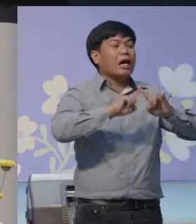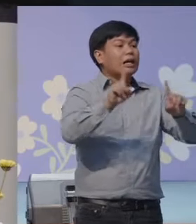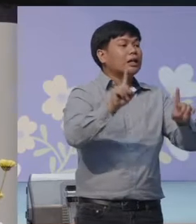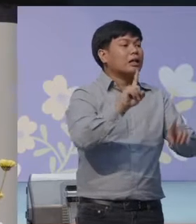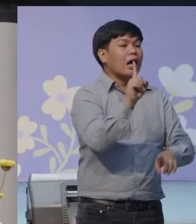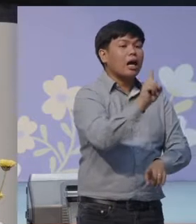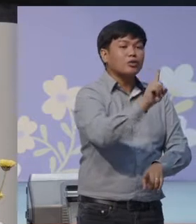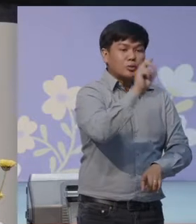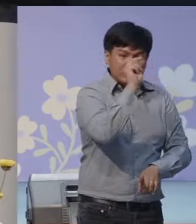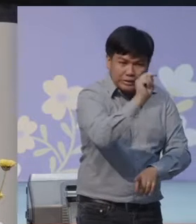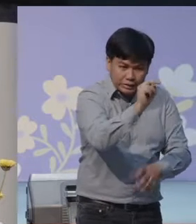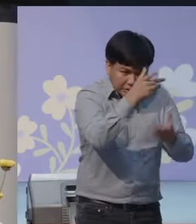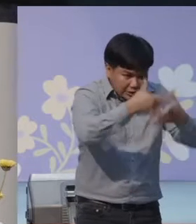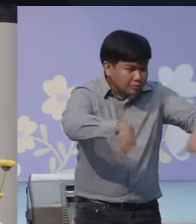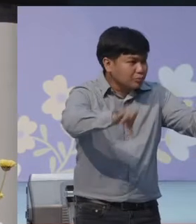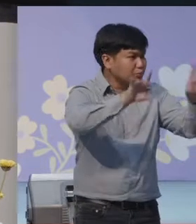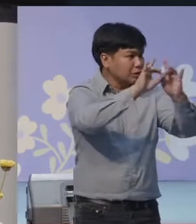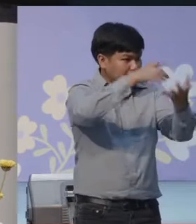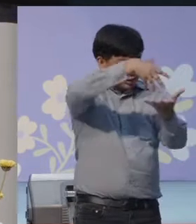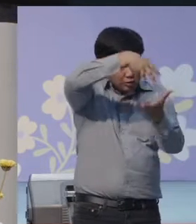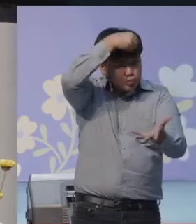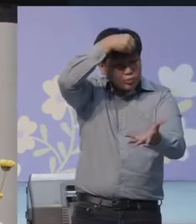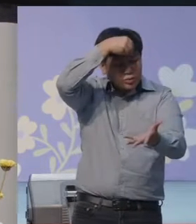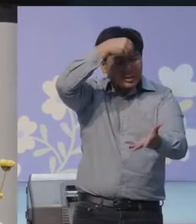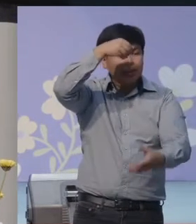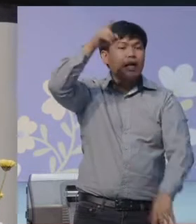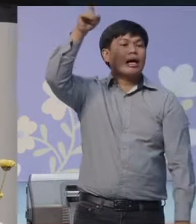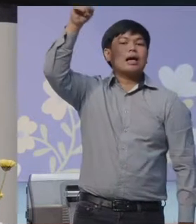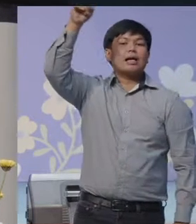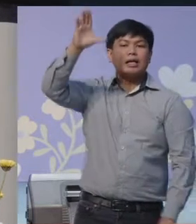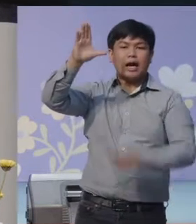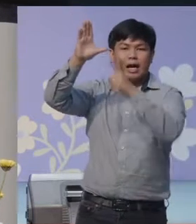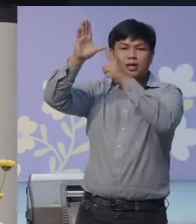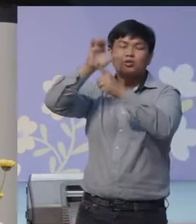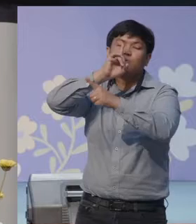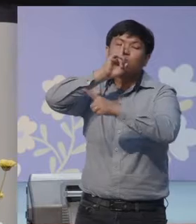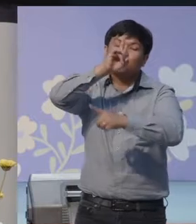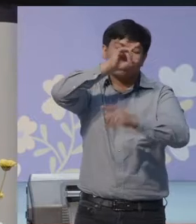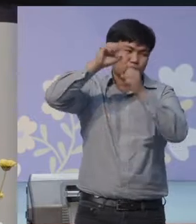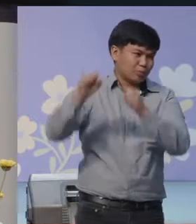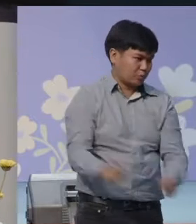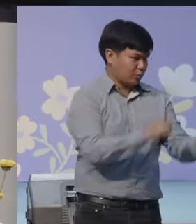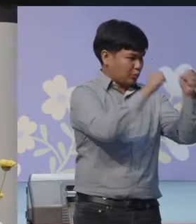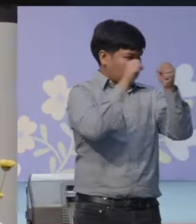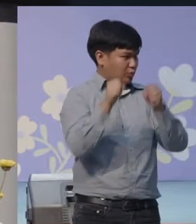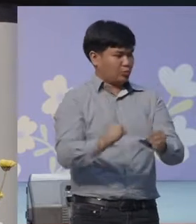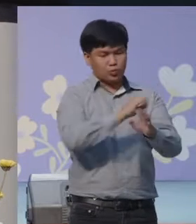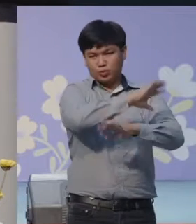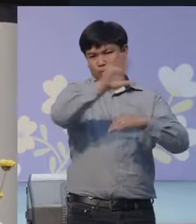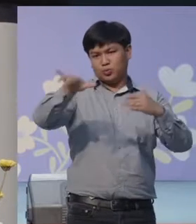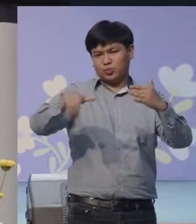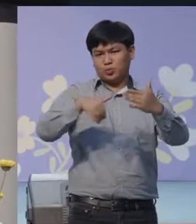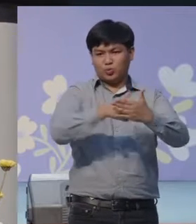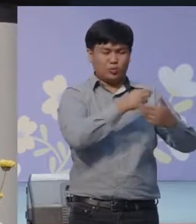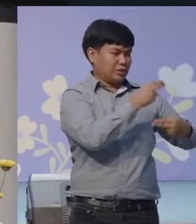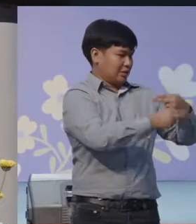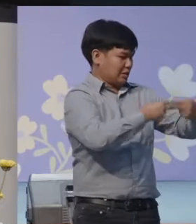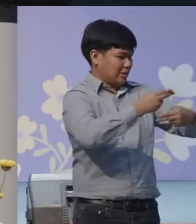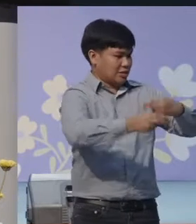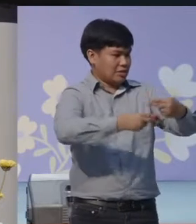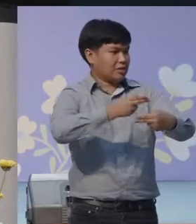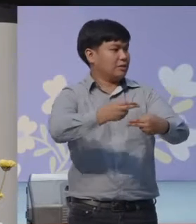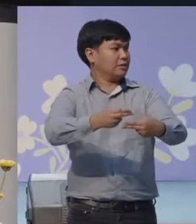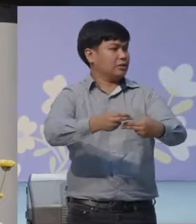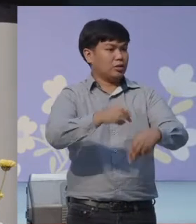matandaan. Ang Panginoon ay tunay na makapangyarihan sa kasaysayan ng bawat tao. Kayo,